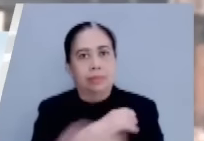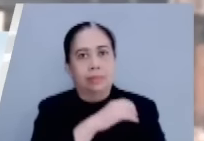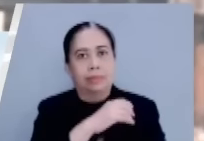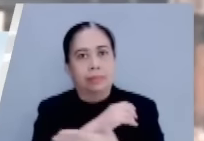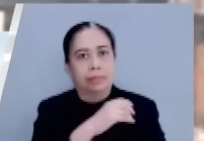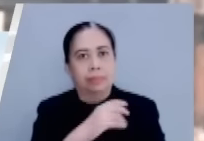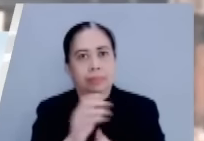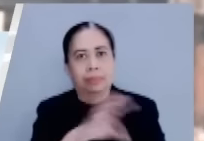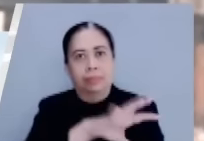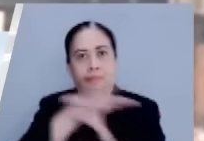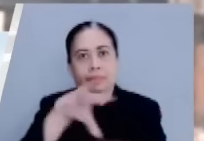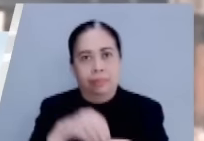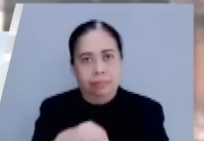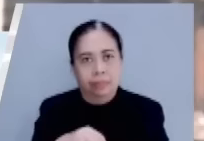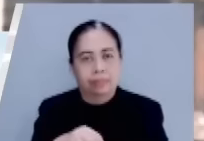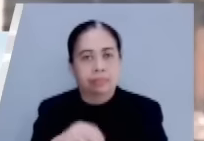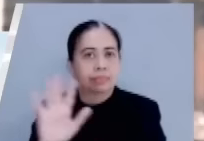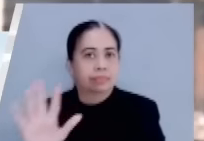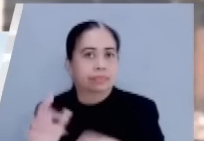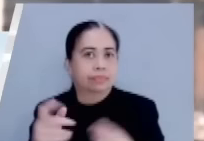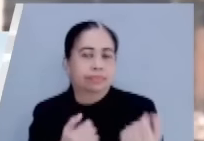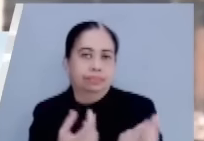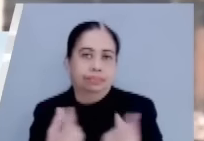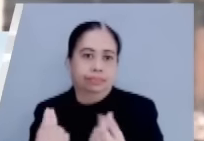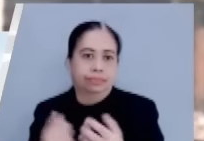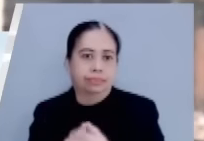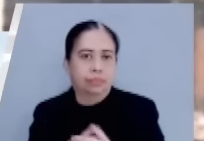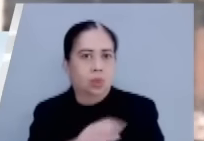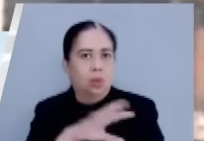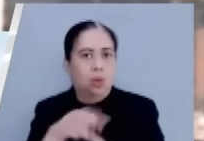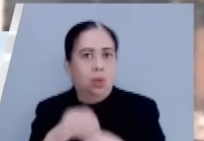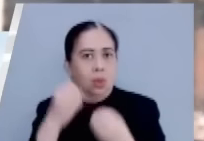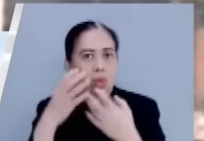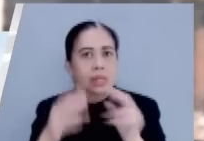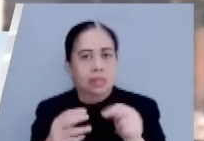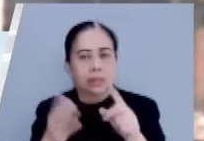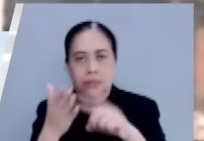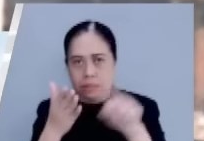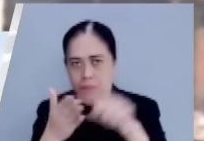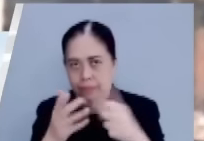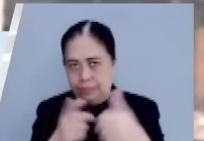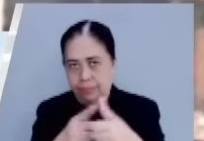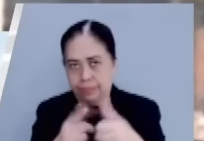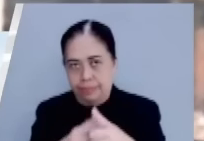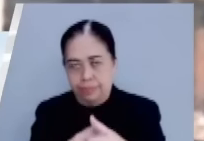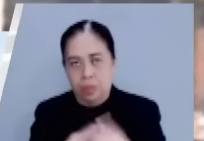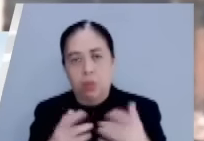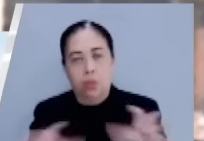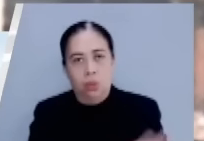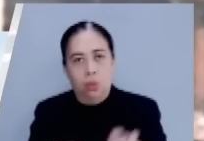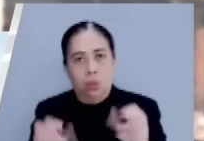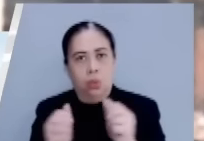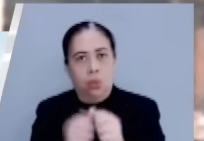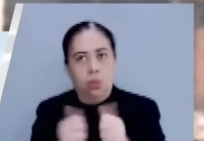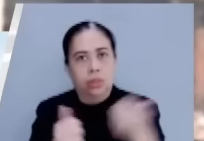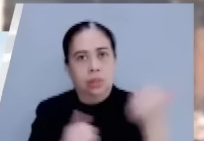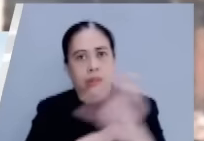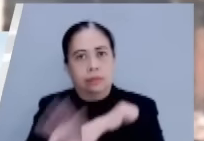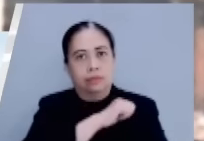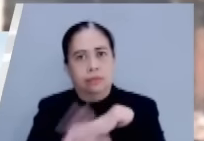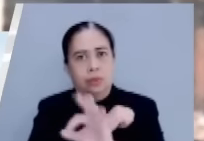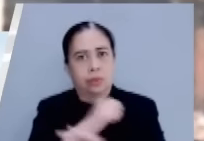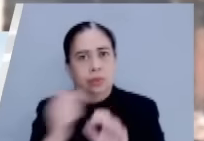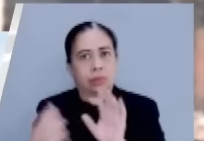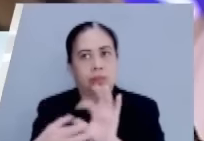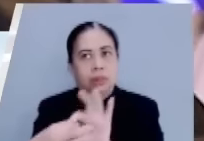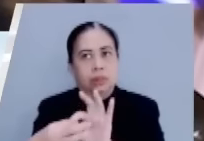ma-involve dito sa kanyang ginagawa. All of this information needs to be validated. Yes. We'll be working with our foreign counterparts. Ang masasabi ko lang siguro is